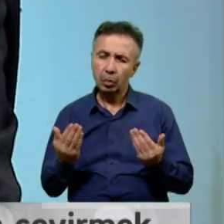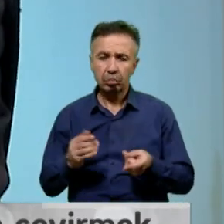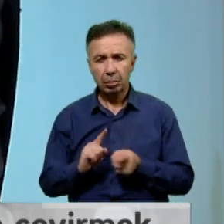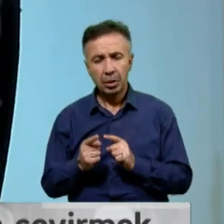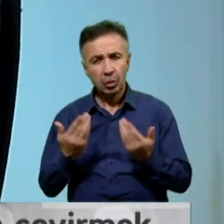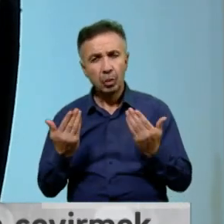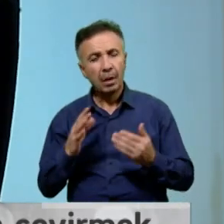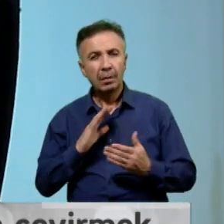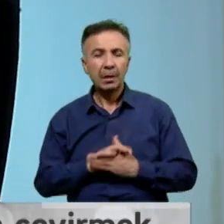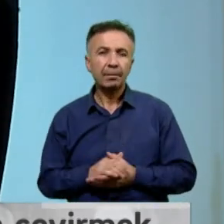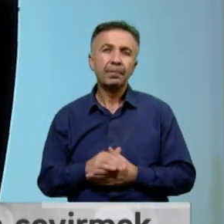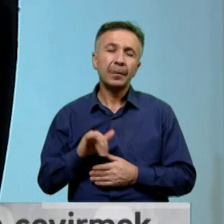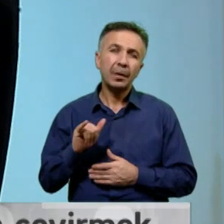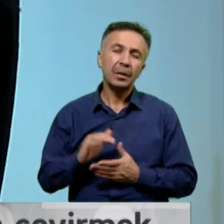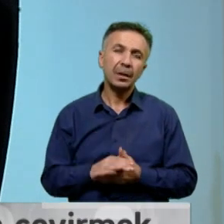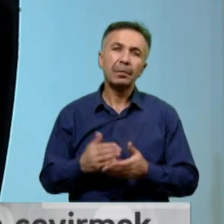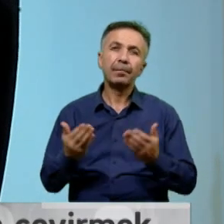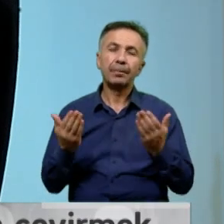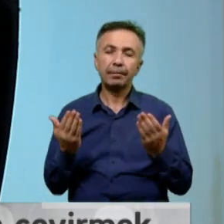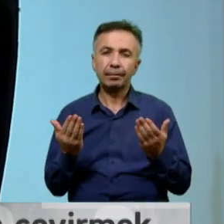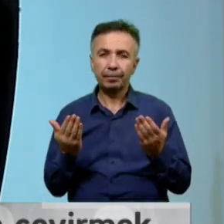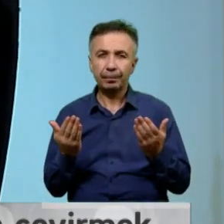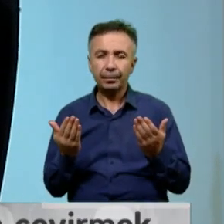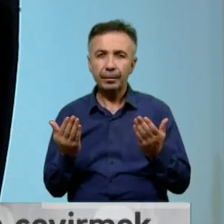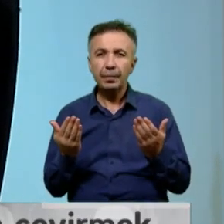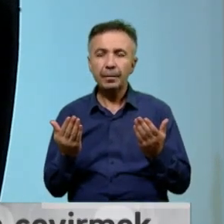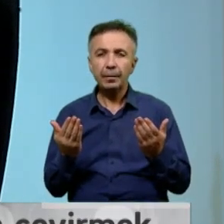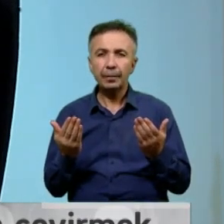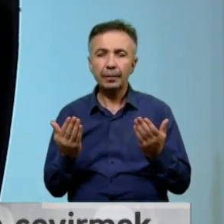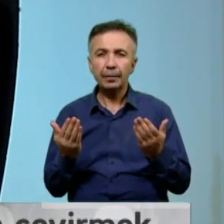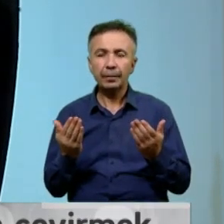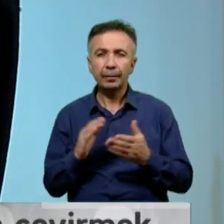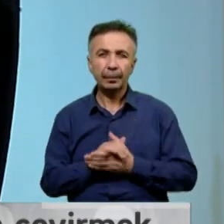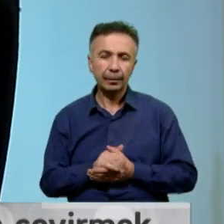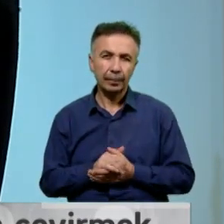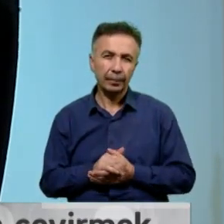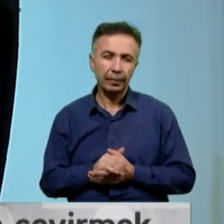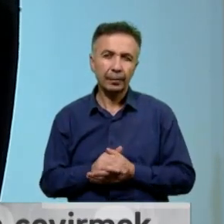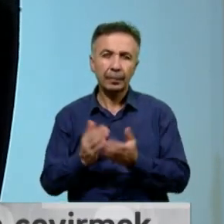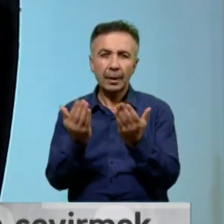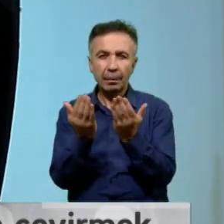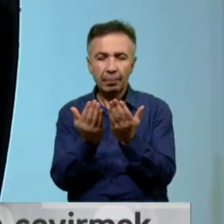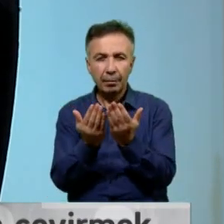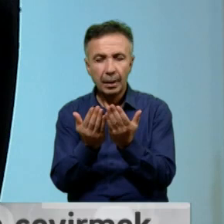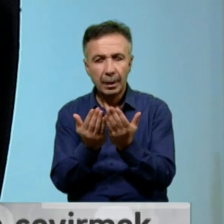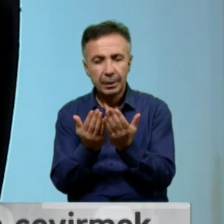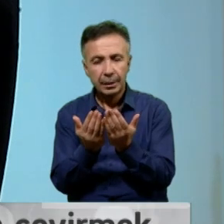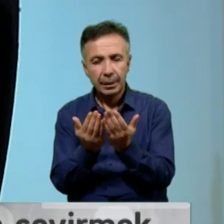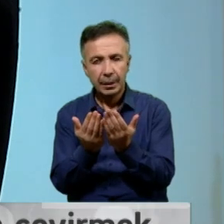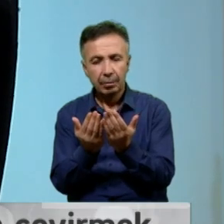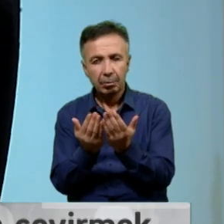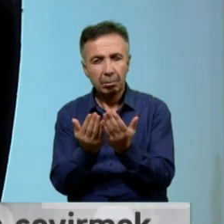var. Aynı düzeyde tuttuğuna dair rivayet var. Bunu birleştirdi diye anlayanlar da